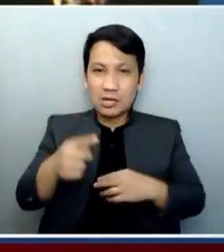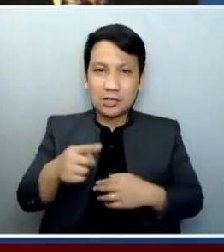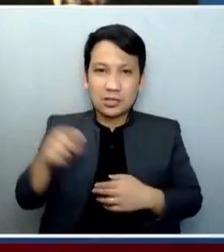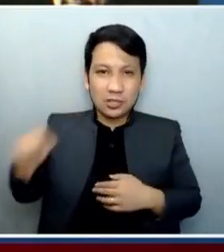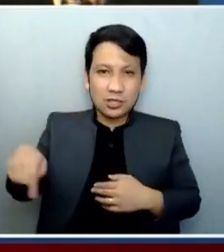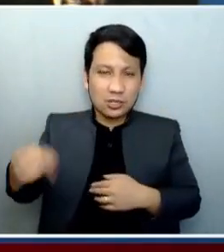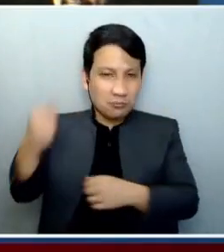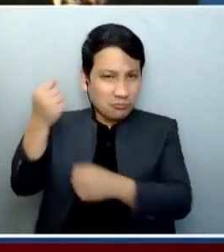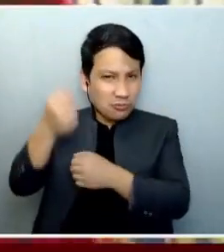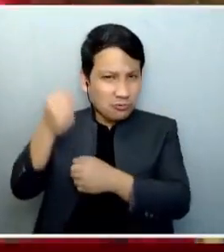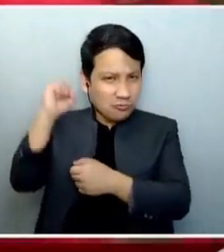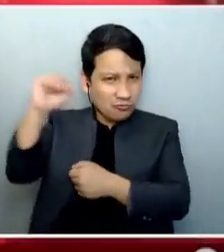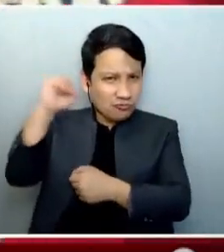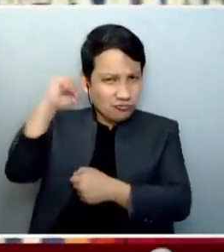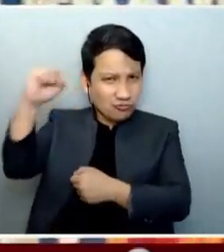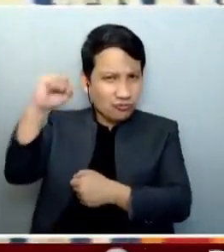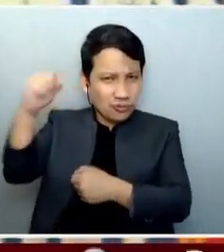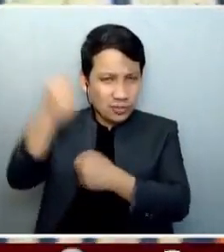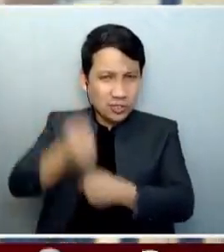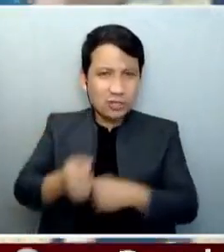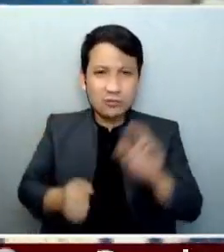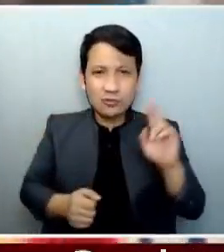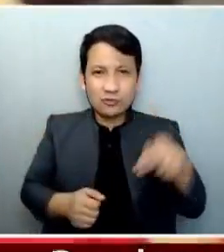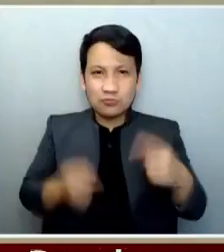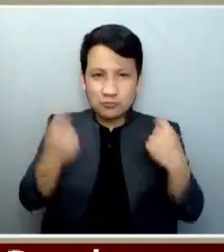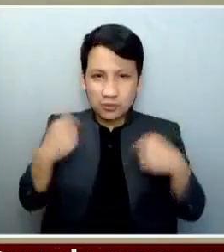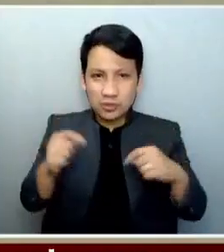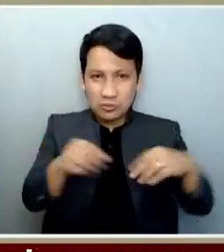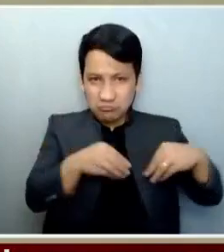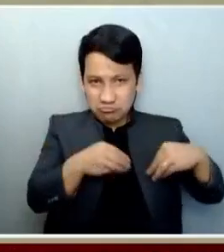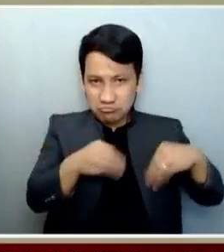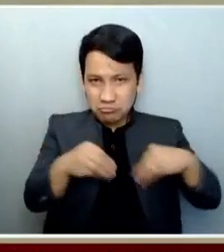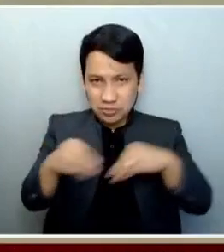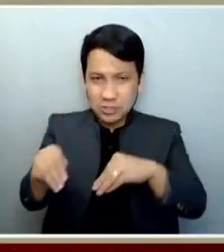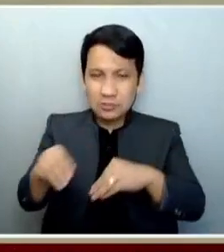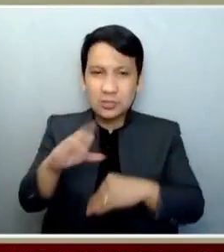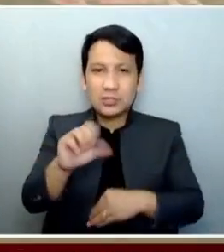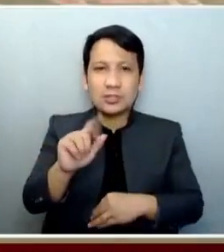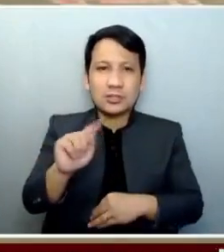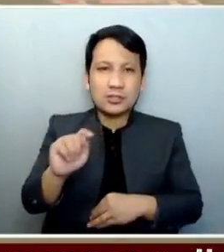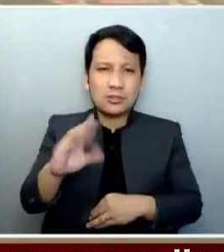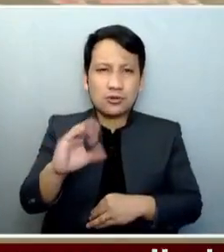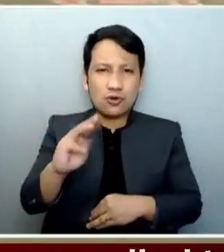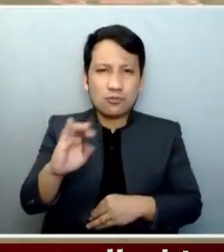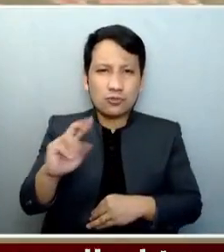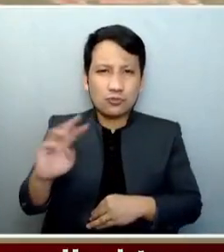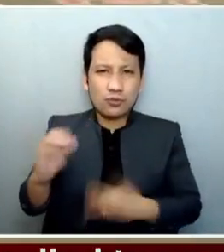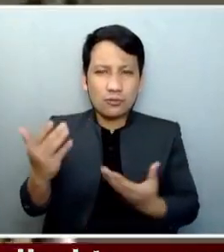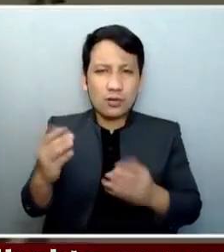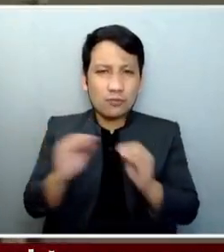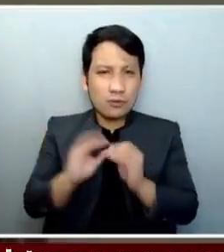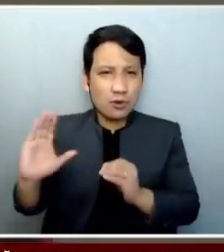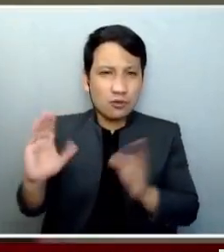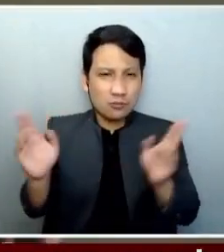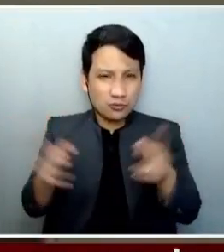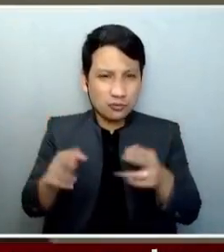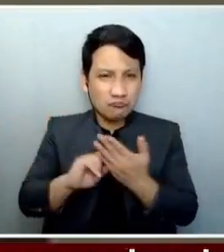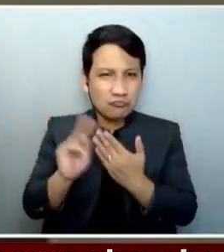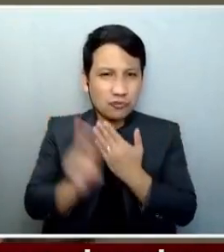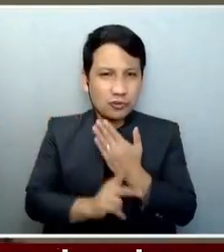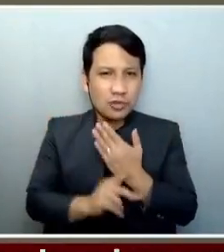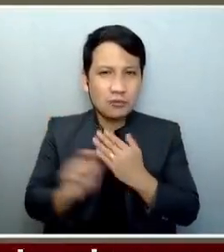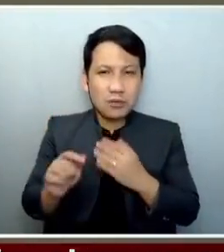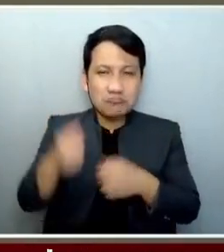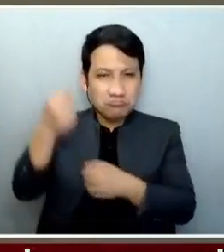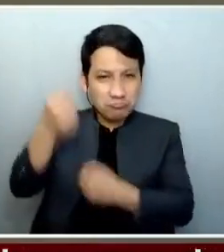ng SONA. Mula University Avenue, susubukan nila magmarcha hanggang St. Peter's Church sa Commonwealth para magkaroon ng maikling programa. Susunod